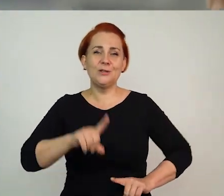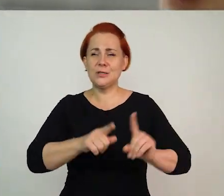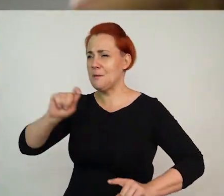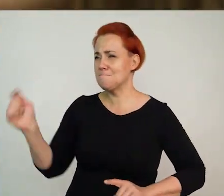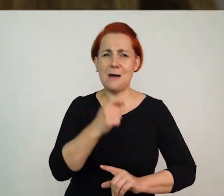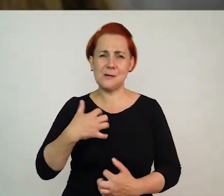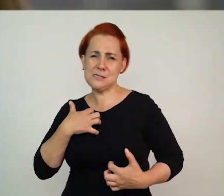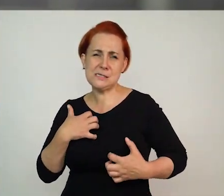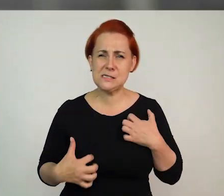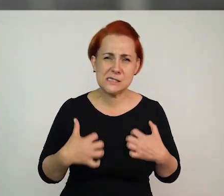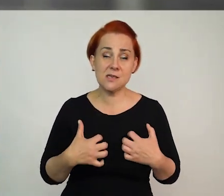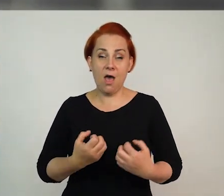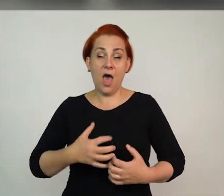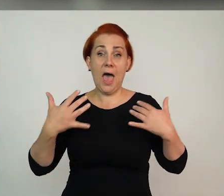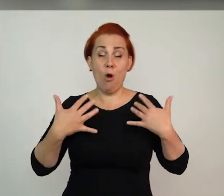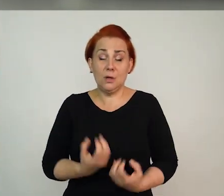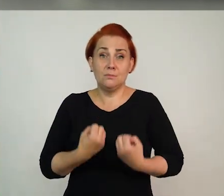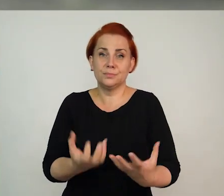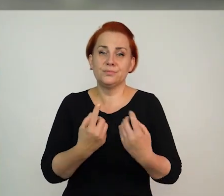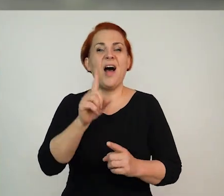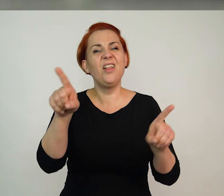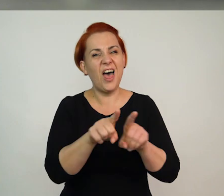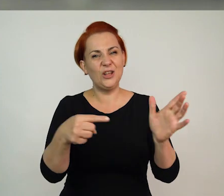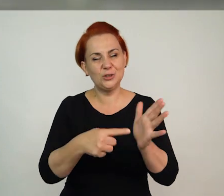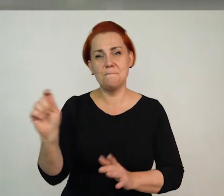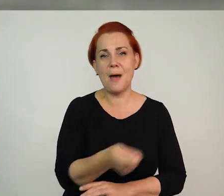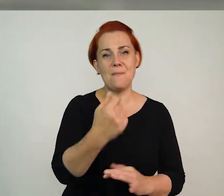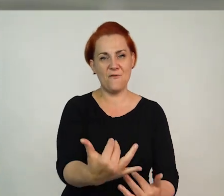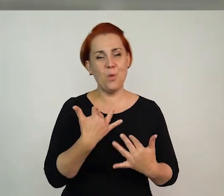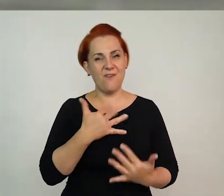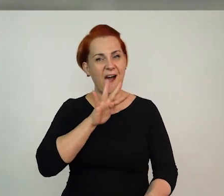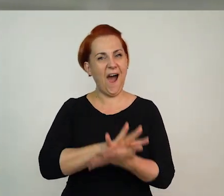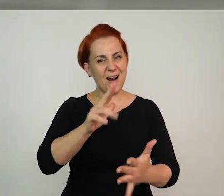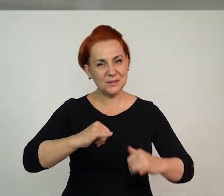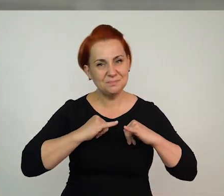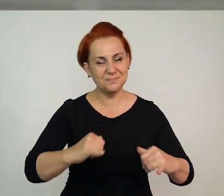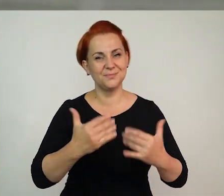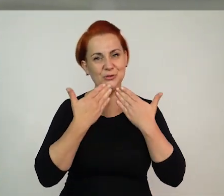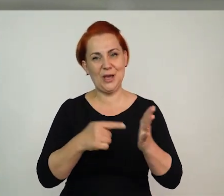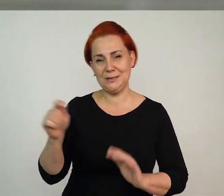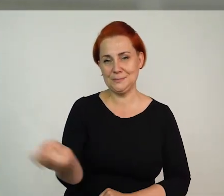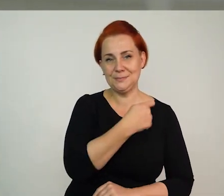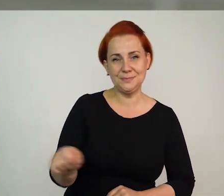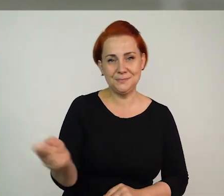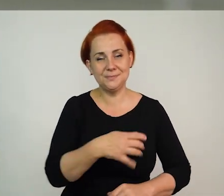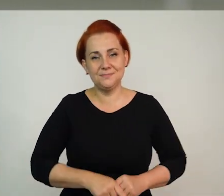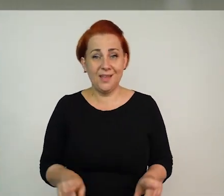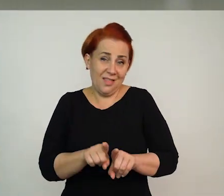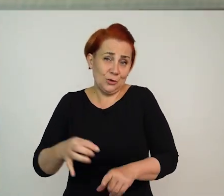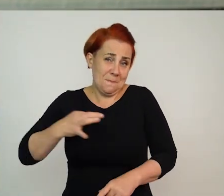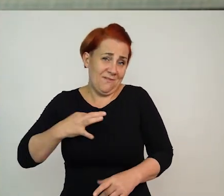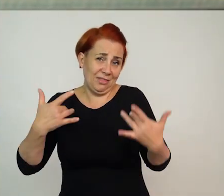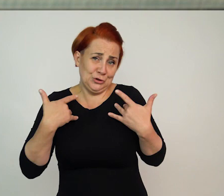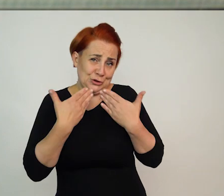się wkurzy człowiek, ale no, wyładuje wiadomo, swoje emocje. Tak, no to kształtuje charakter, więc jakby to też jest coś, co umacnia nas w życiu